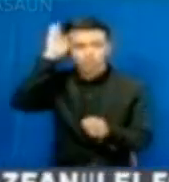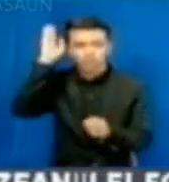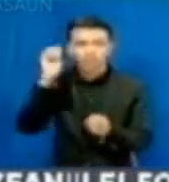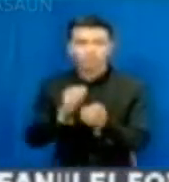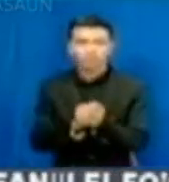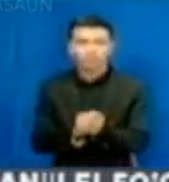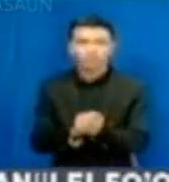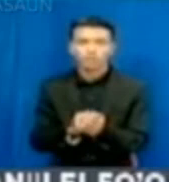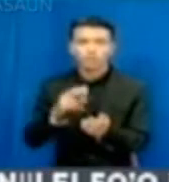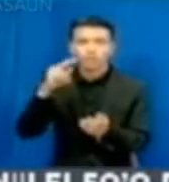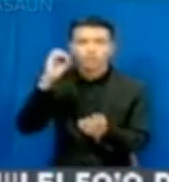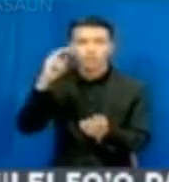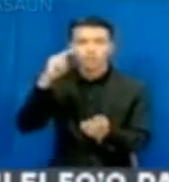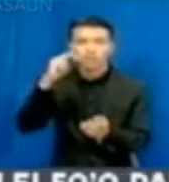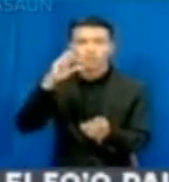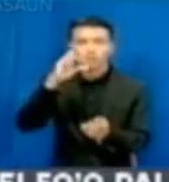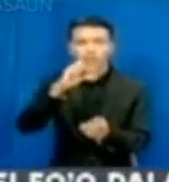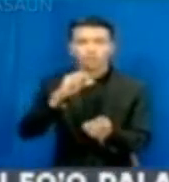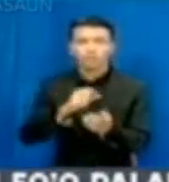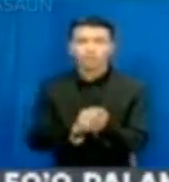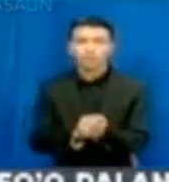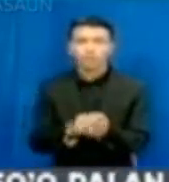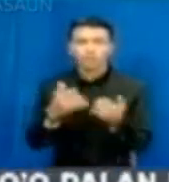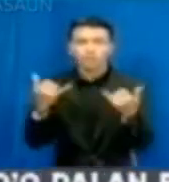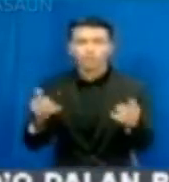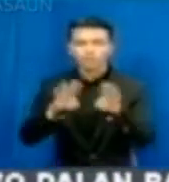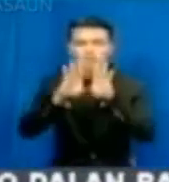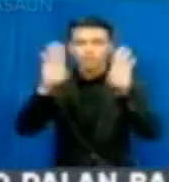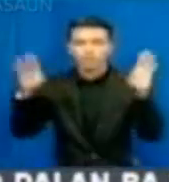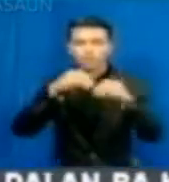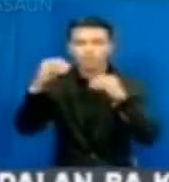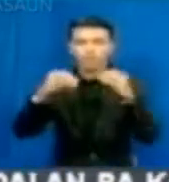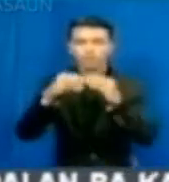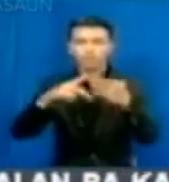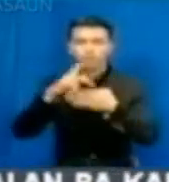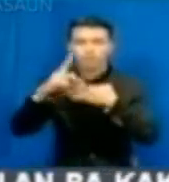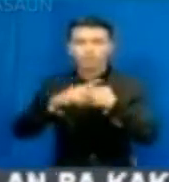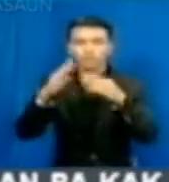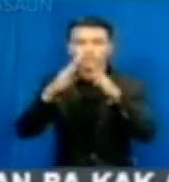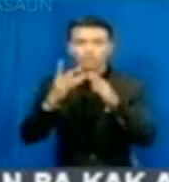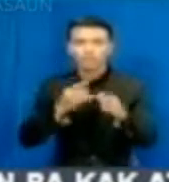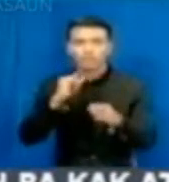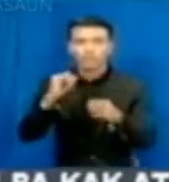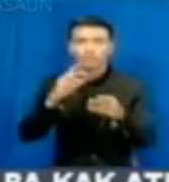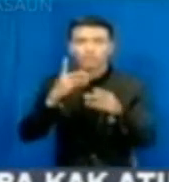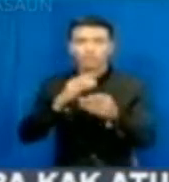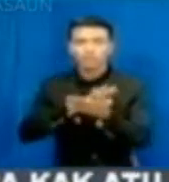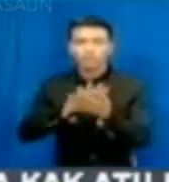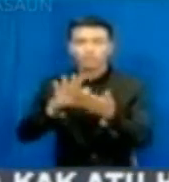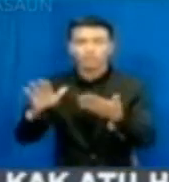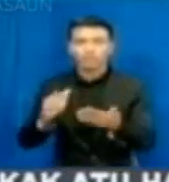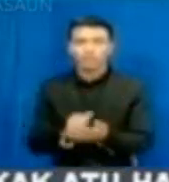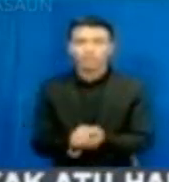Koordinator Ohin Toto Teng Nyan B Maka Ohin Sira Lan Sampai Nabi Program Sida Dilia Mos Hafidah Hikas Bayi Studio Sentral